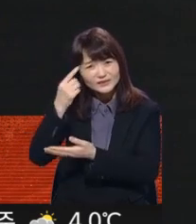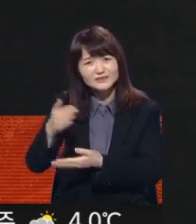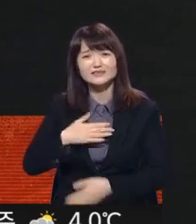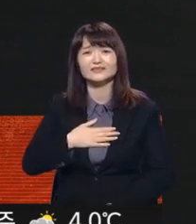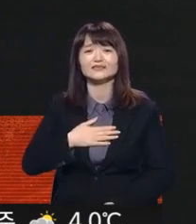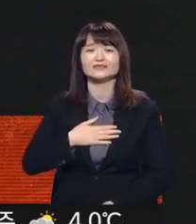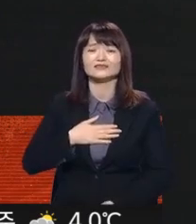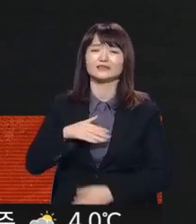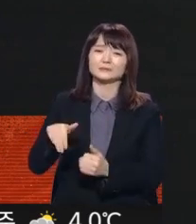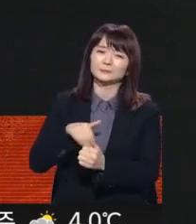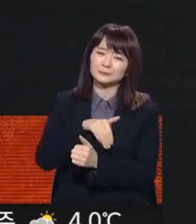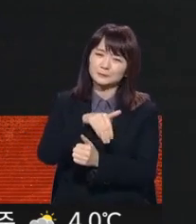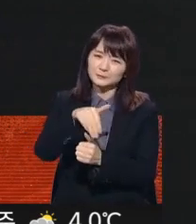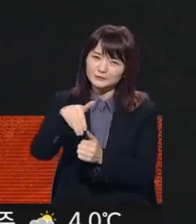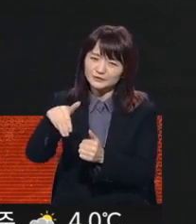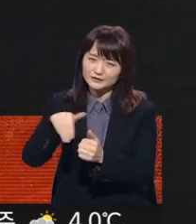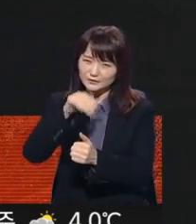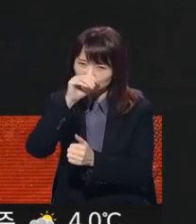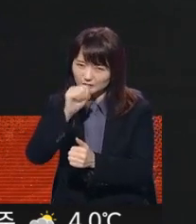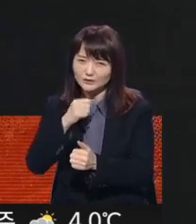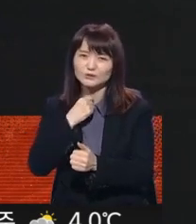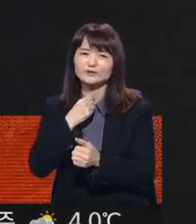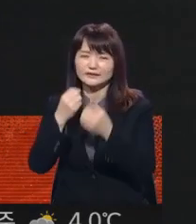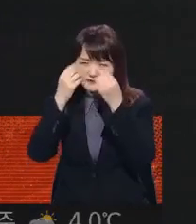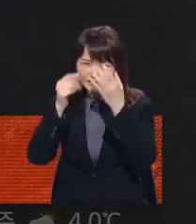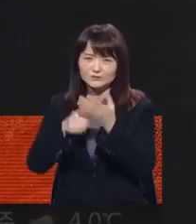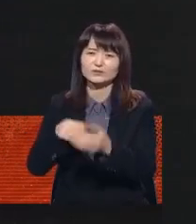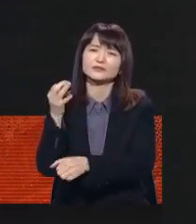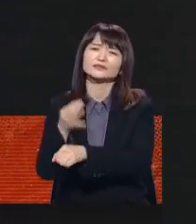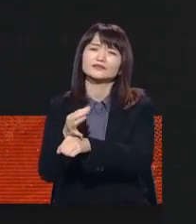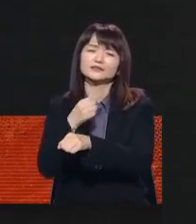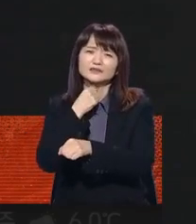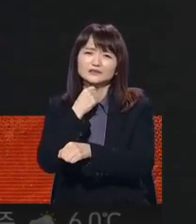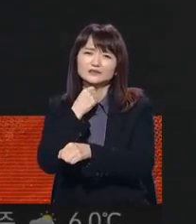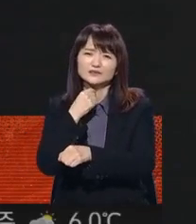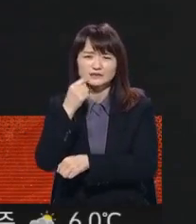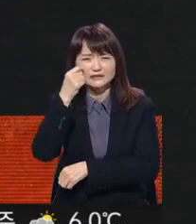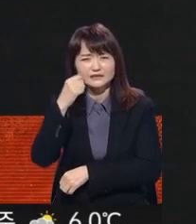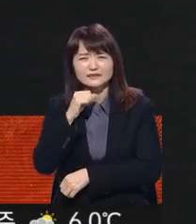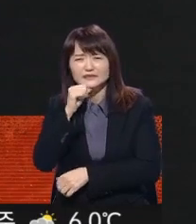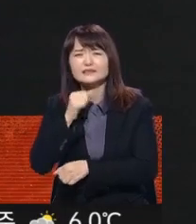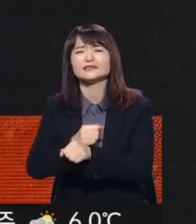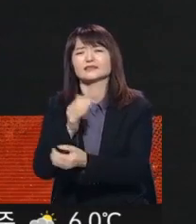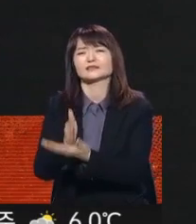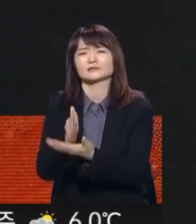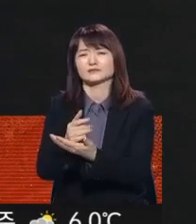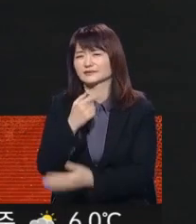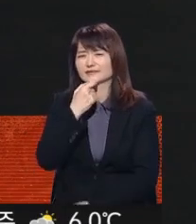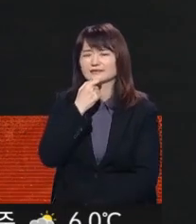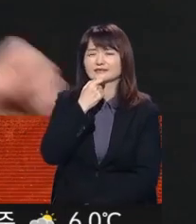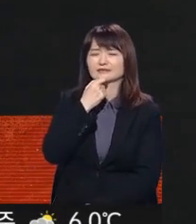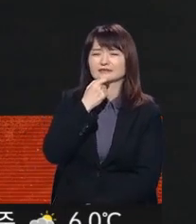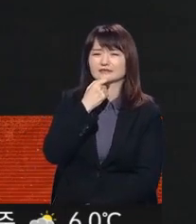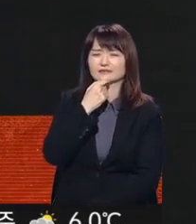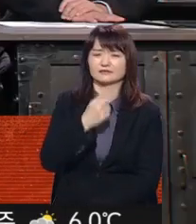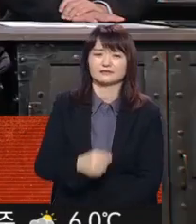나도 때로는 분위기도 내고 싶고 새 것도 사고 싶단 말이야. 제발 궁상 좀 그만 좀 떨어. 정말 너무 싫어, 극혐